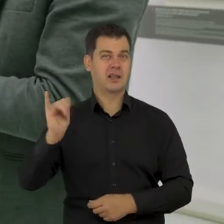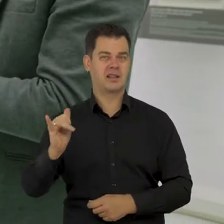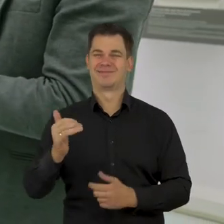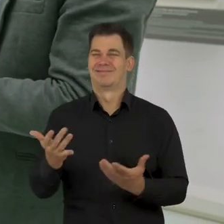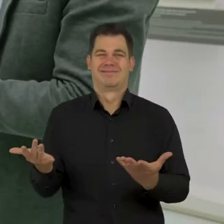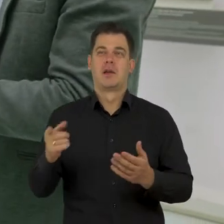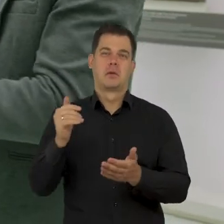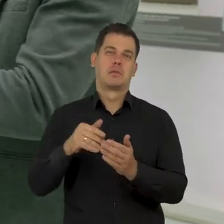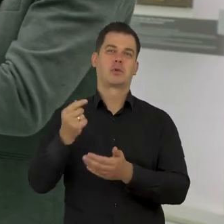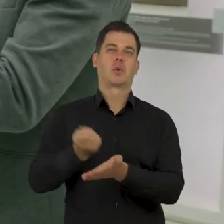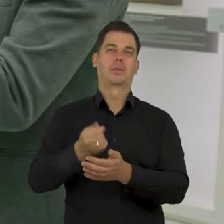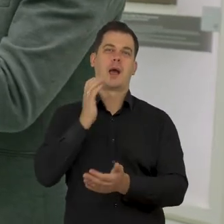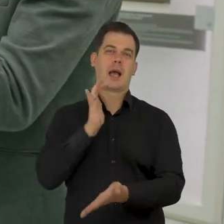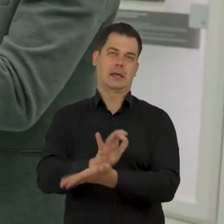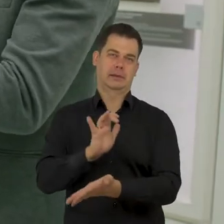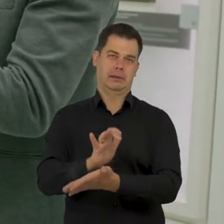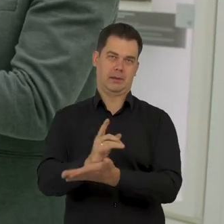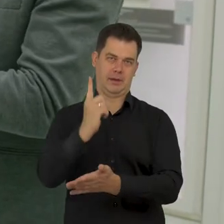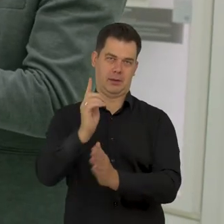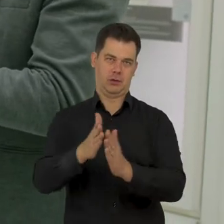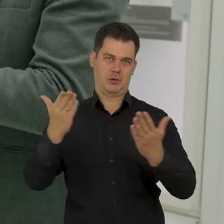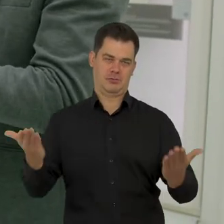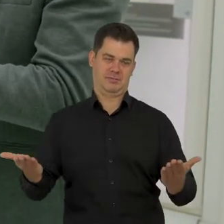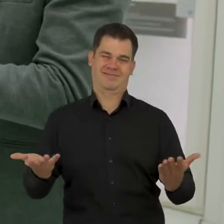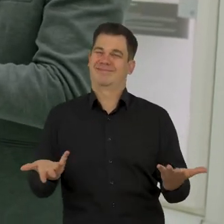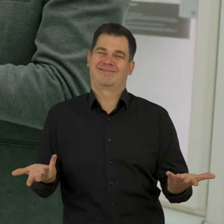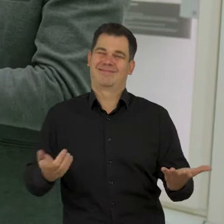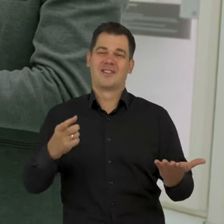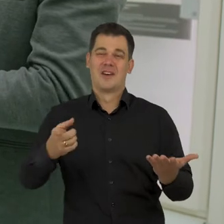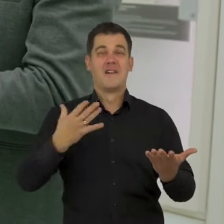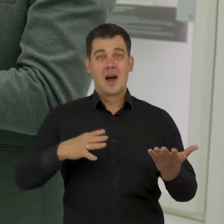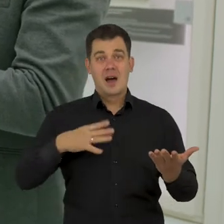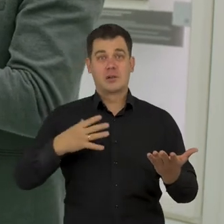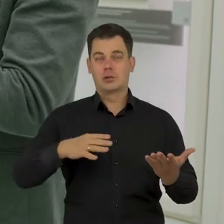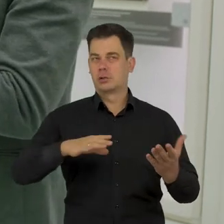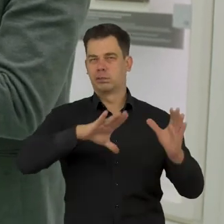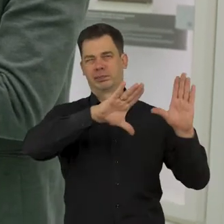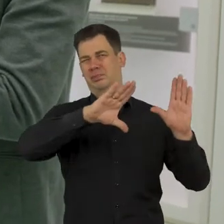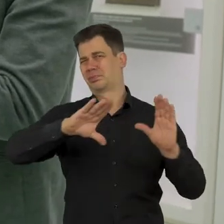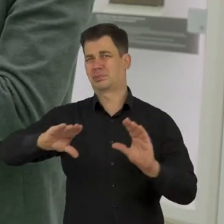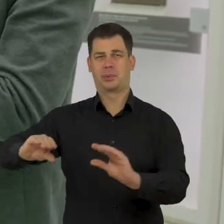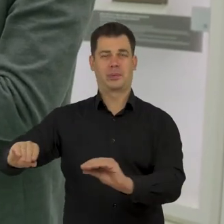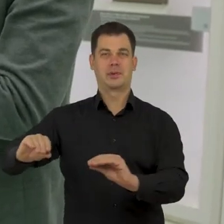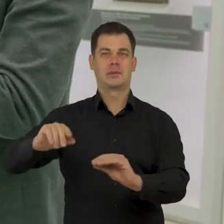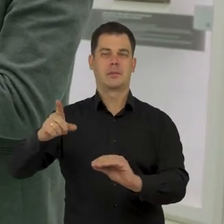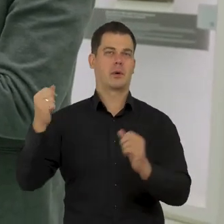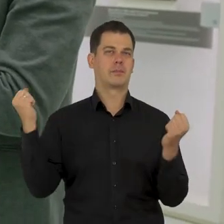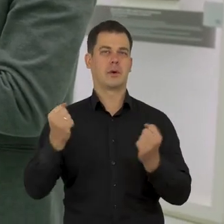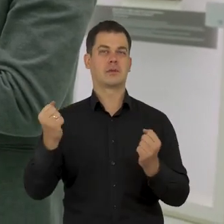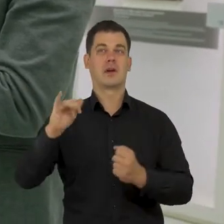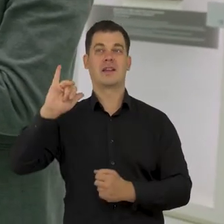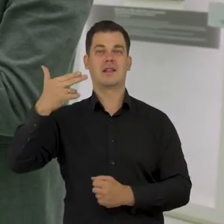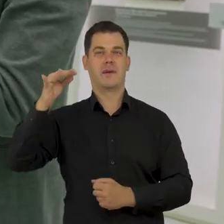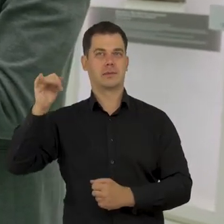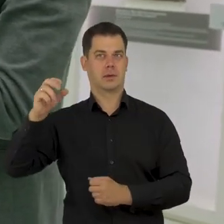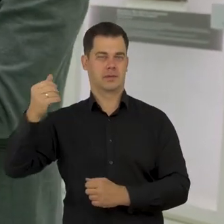później, za taki banknot można było kupić dzienną gazetę, tak? Więc siła nabywcza tego pieniądza bardzo